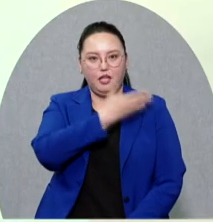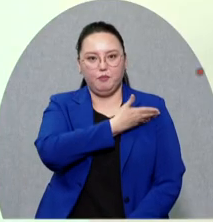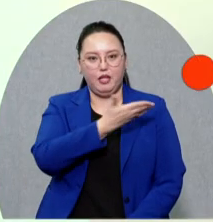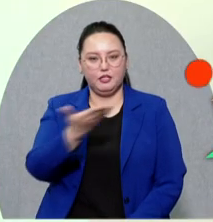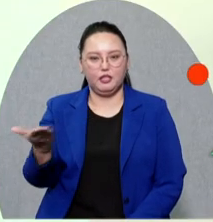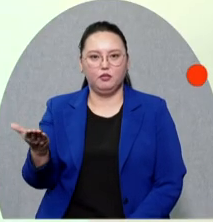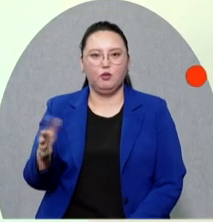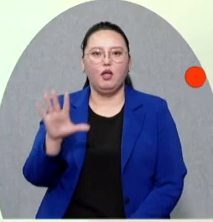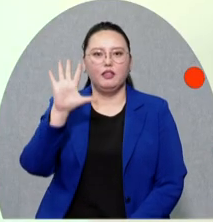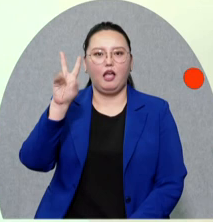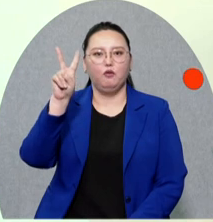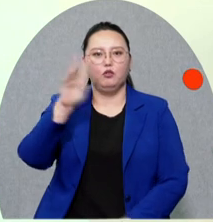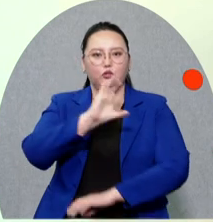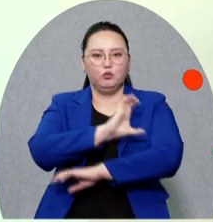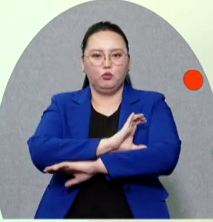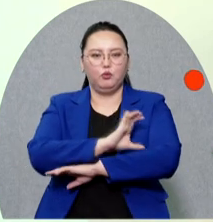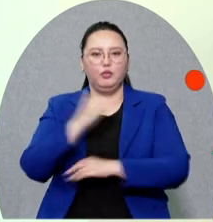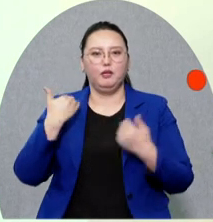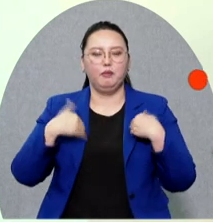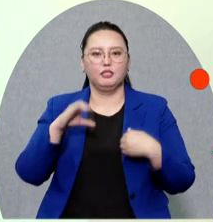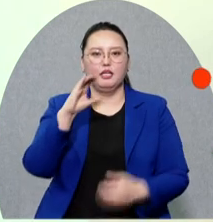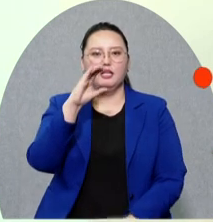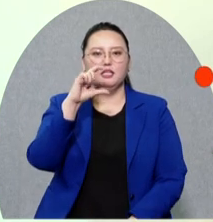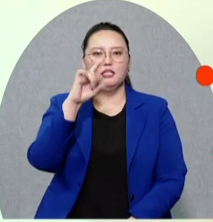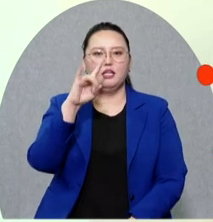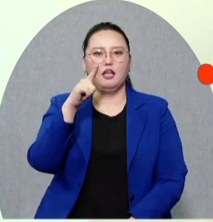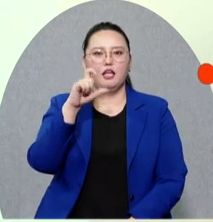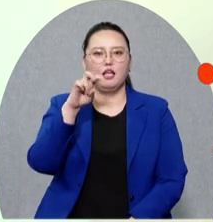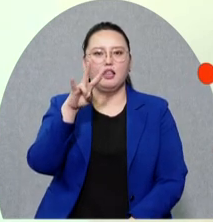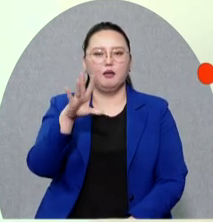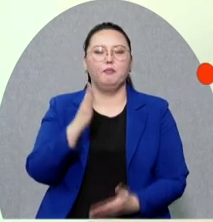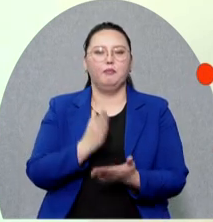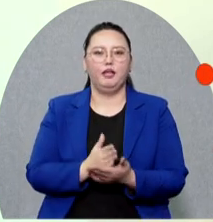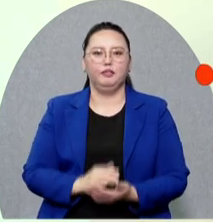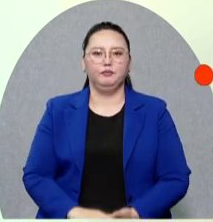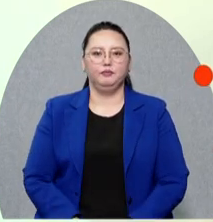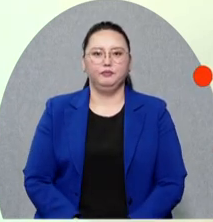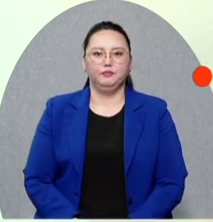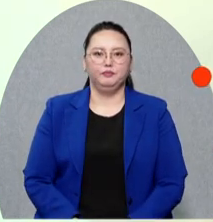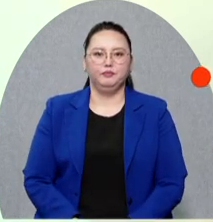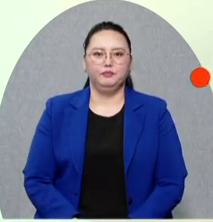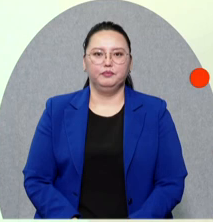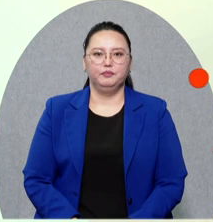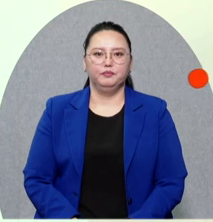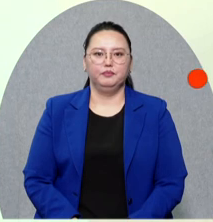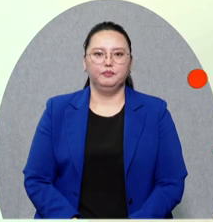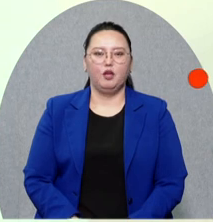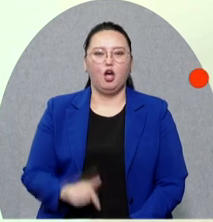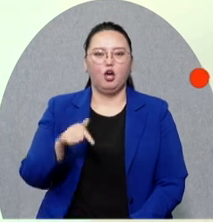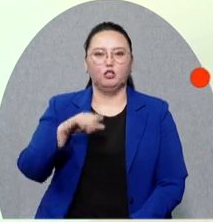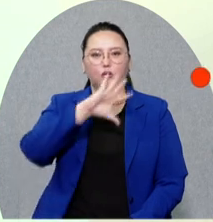Сайн байцгаана уу? Нийслэлийн 52 дугаар сургуулийн багш Сэрэглэн байна. Хүүхдүүд маань дэвтэр үзэг, номоо бэлзэн гэдэгт найдаж